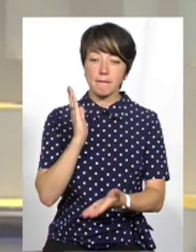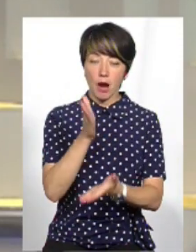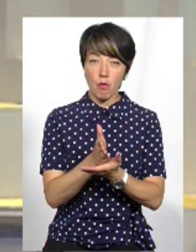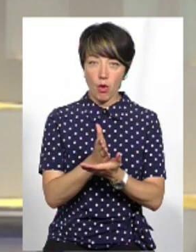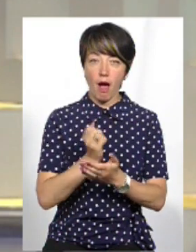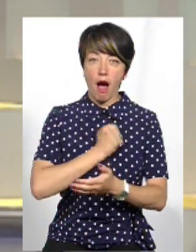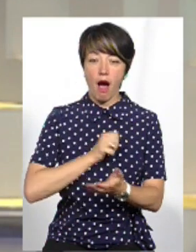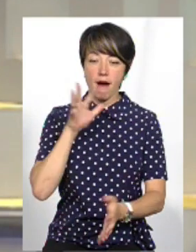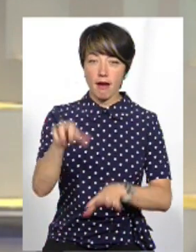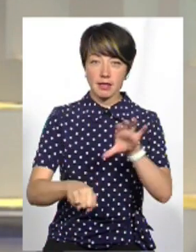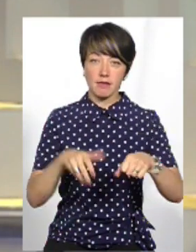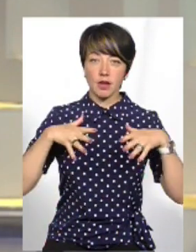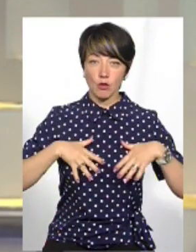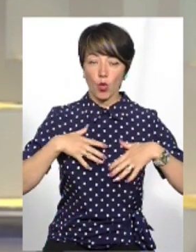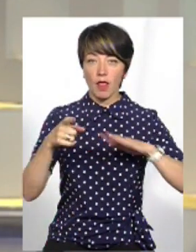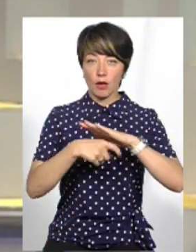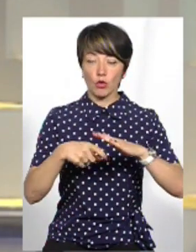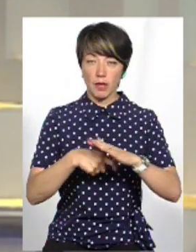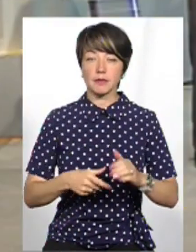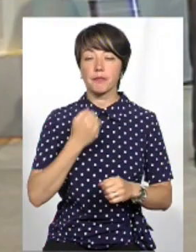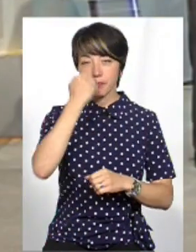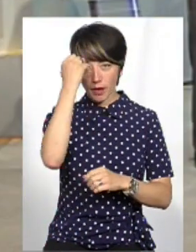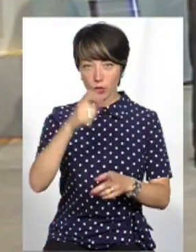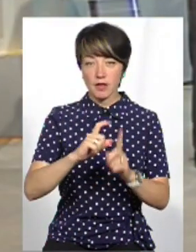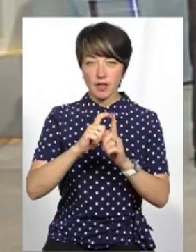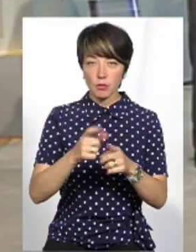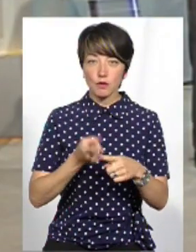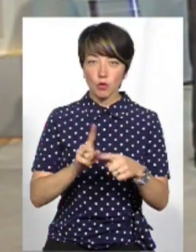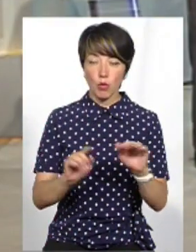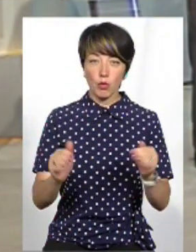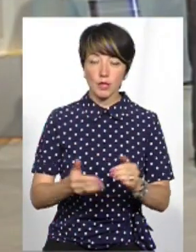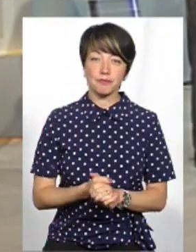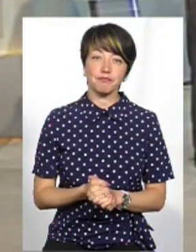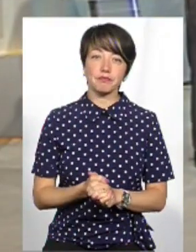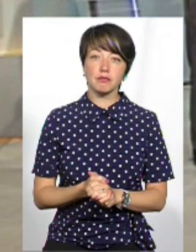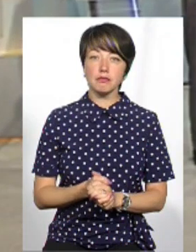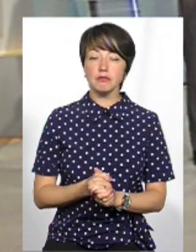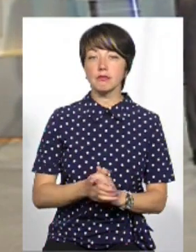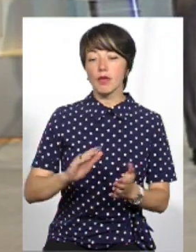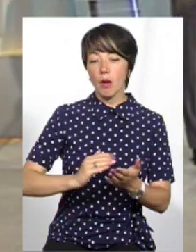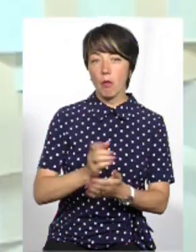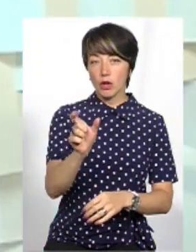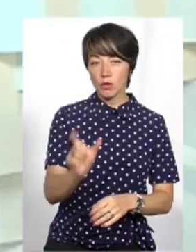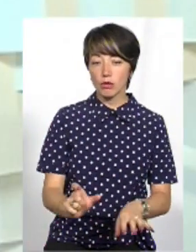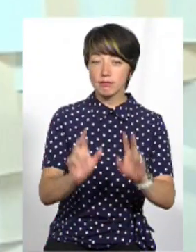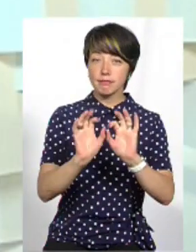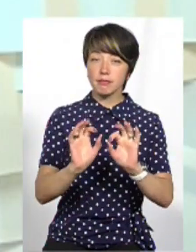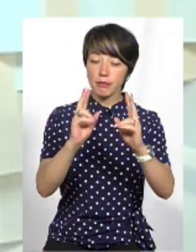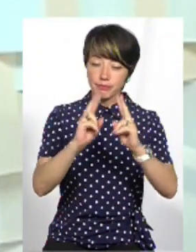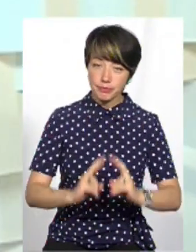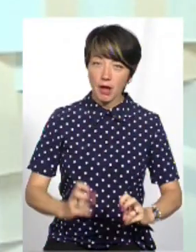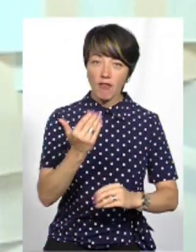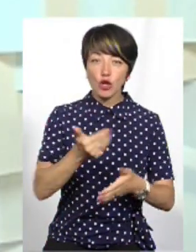агресії спочатку в Криму, потім на Донбасі. Дякую за відповіді у цьому блоці. Політолог Ольга Заславська проаналізувала